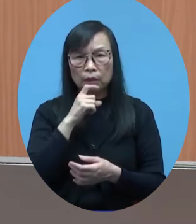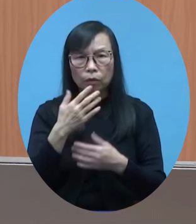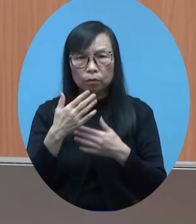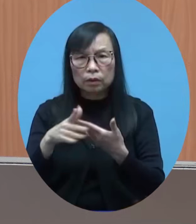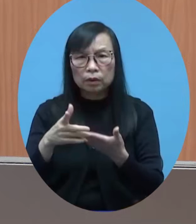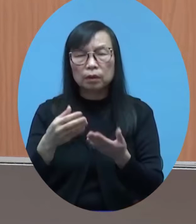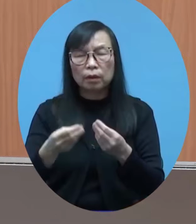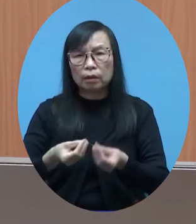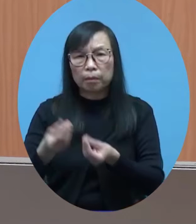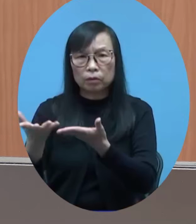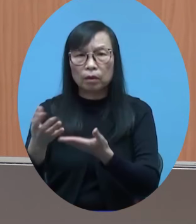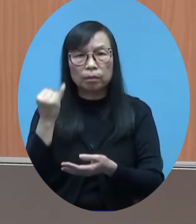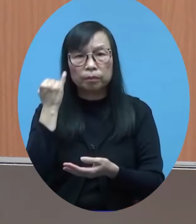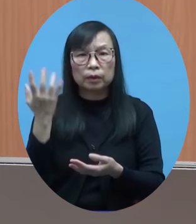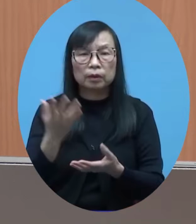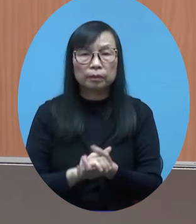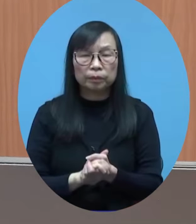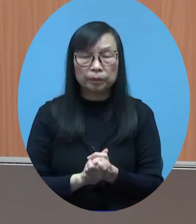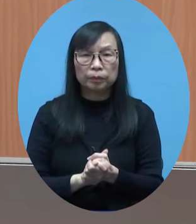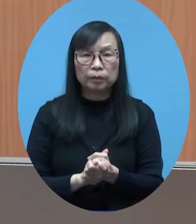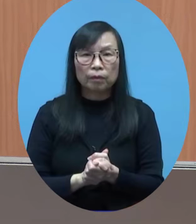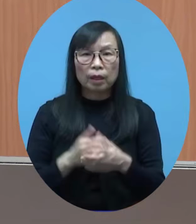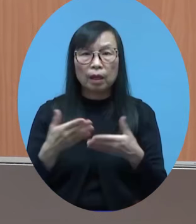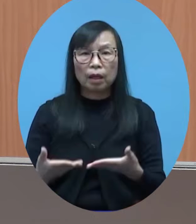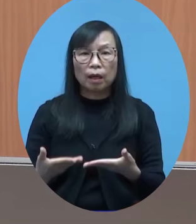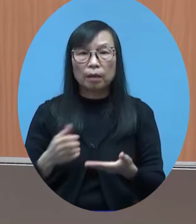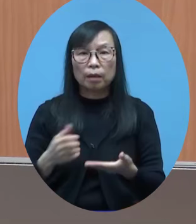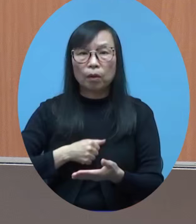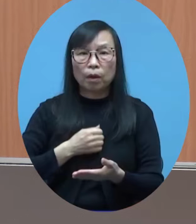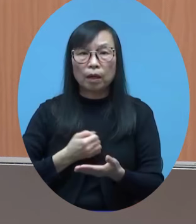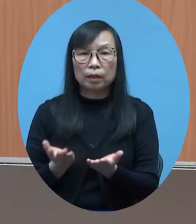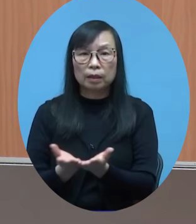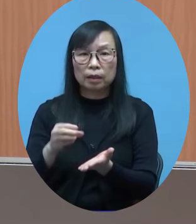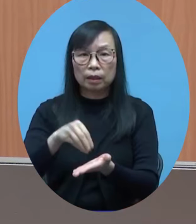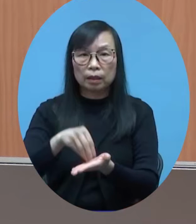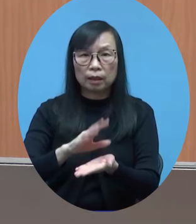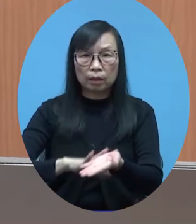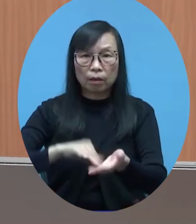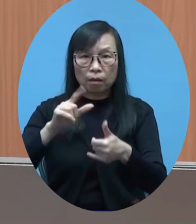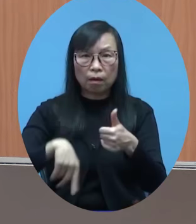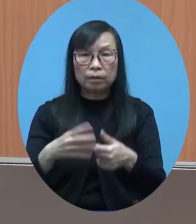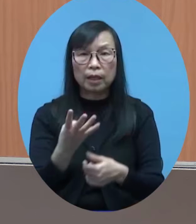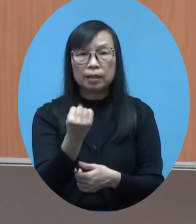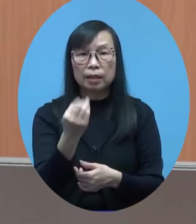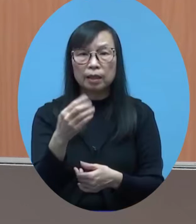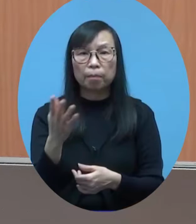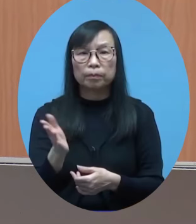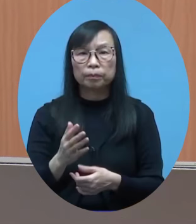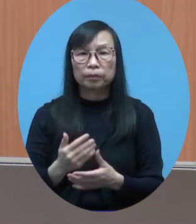到我度都唔定。就今日初步陽性個案仲有40多位。